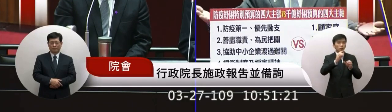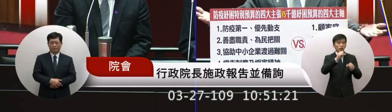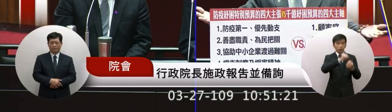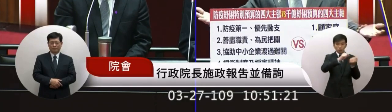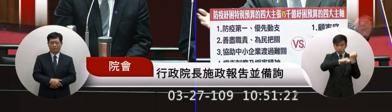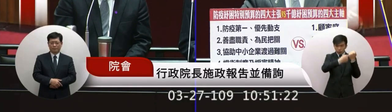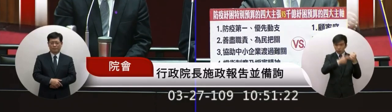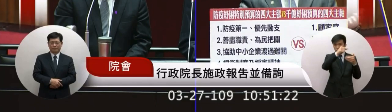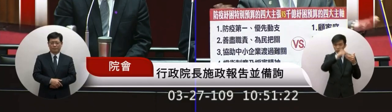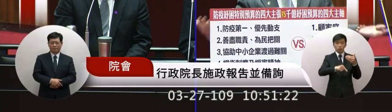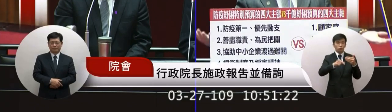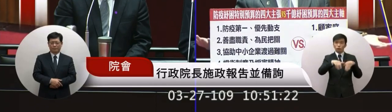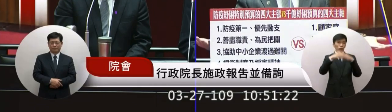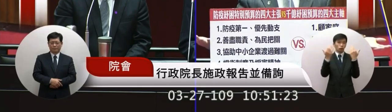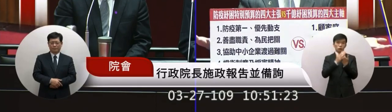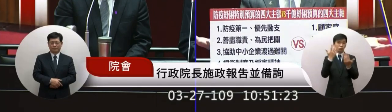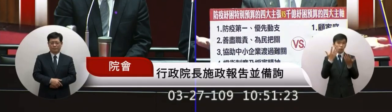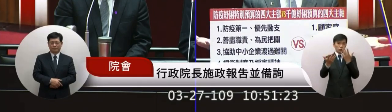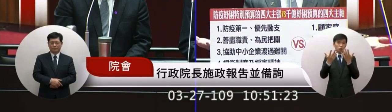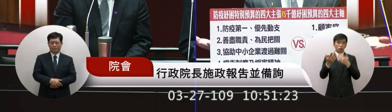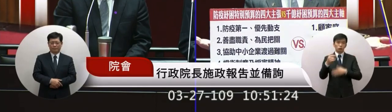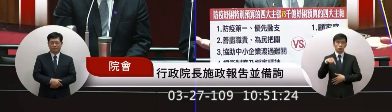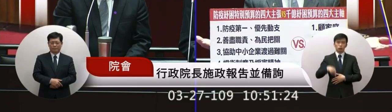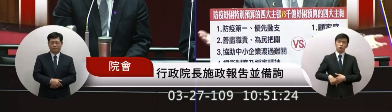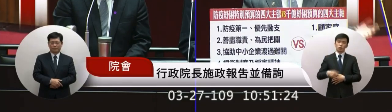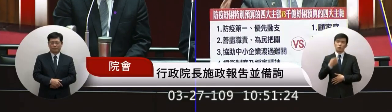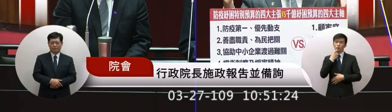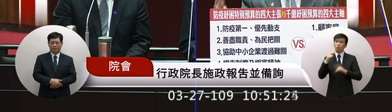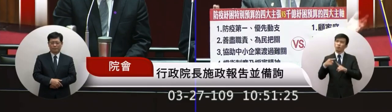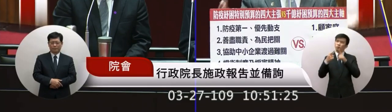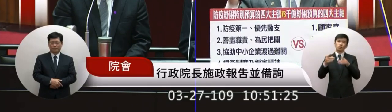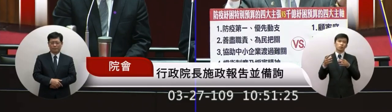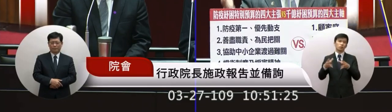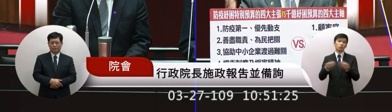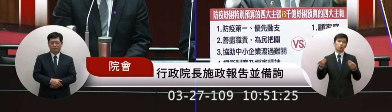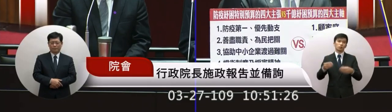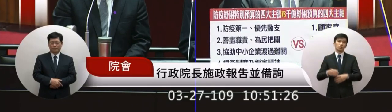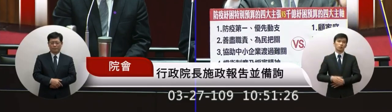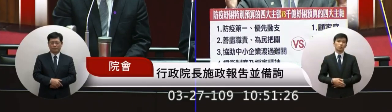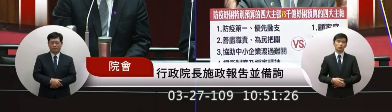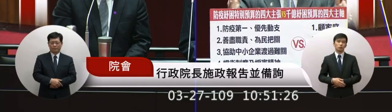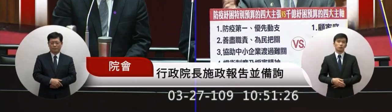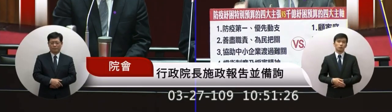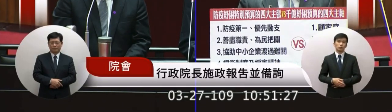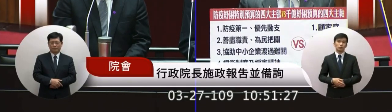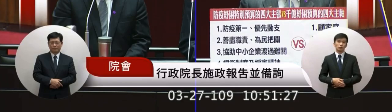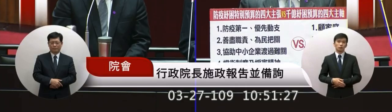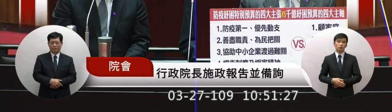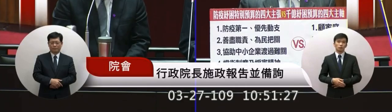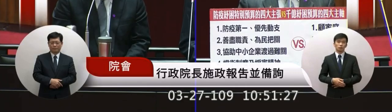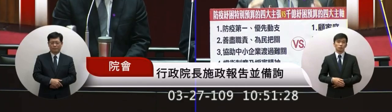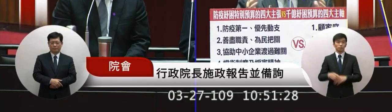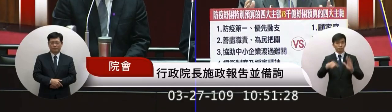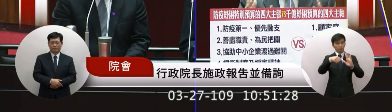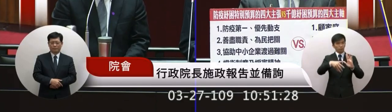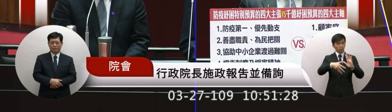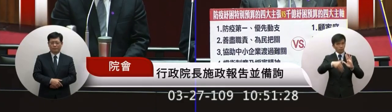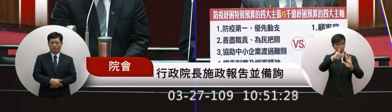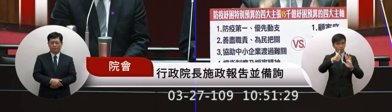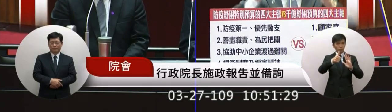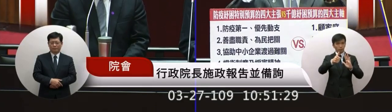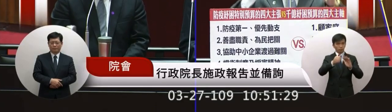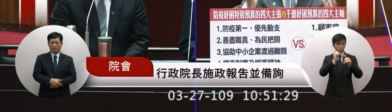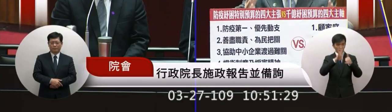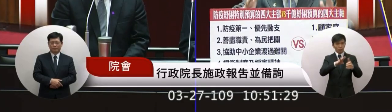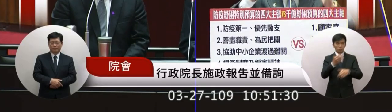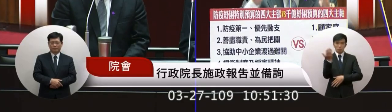清清楚楚。今天有什么好争议的？这就是今仔日我感觉讲行政院长一个月时